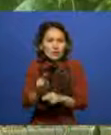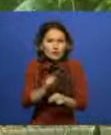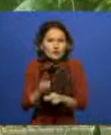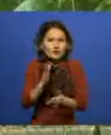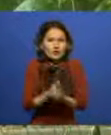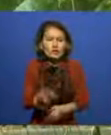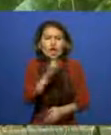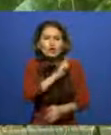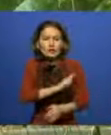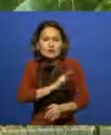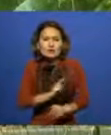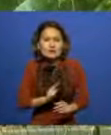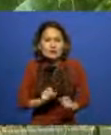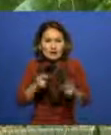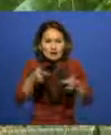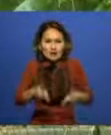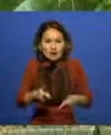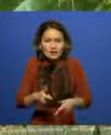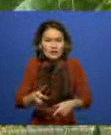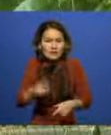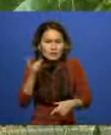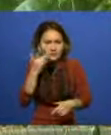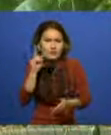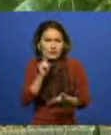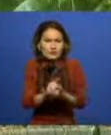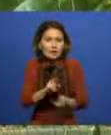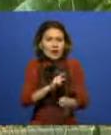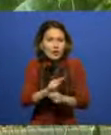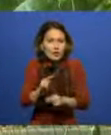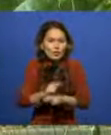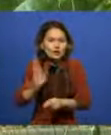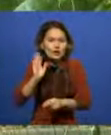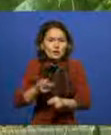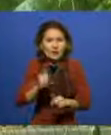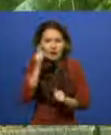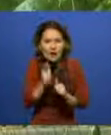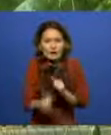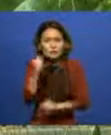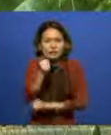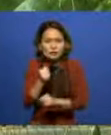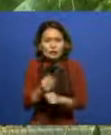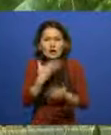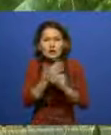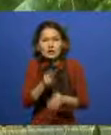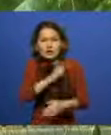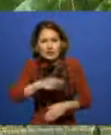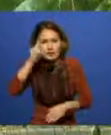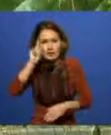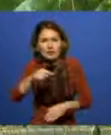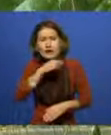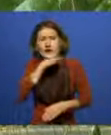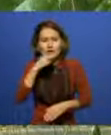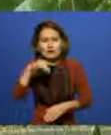Оларды жұмысқа қабылдаған соң міндетті түрде оқытамыз. Сонда әр жұмысшы өзін жетік білетін болады. Осылайша Ресей мен